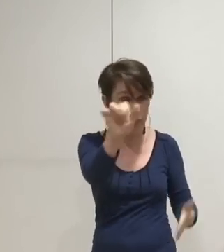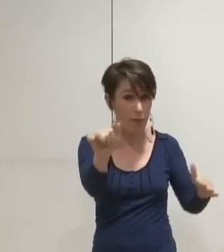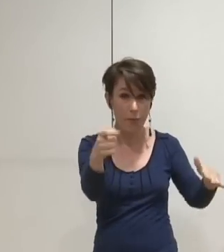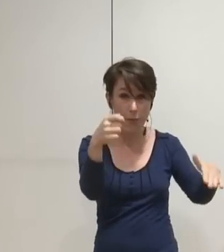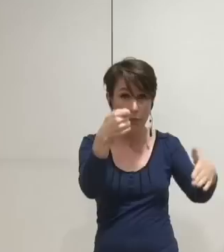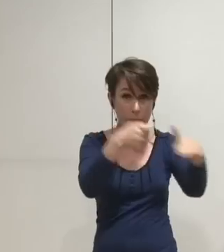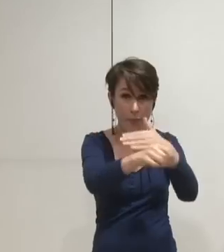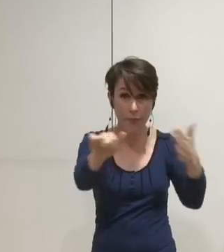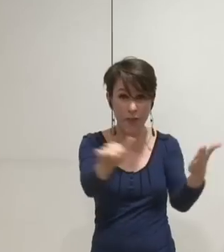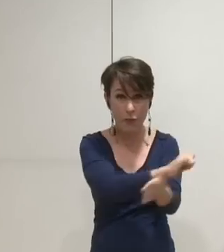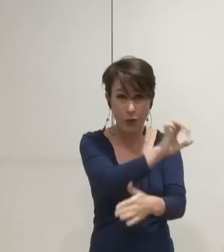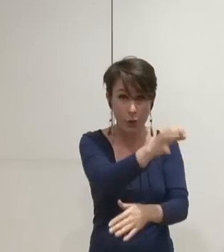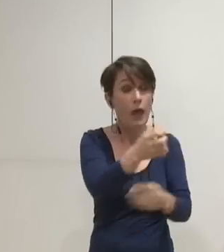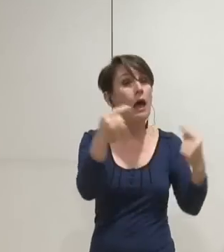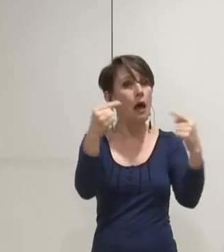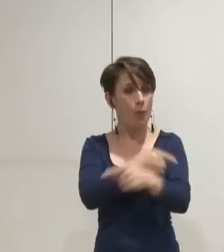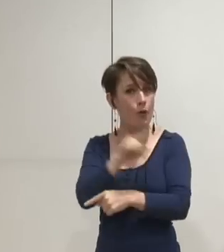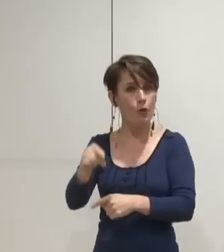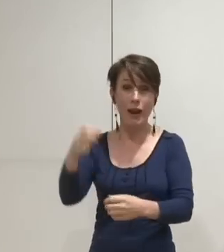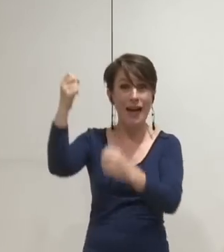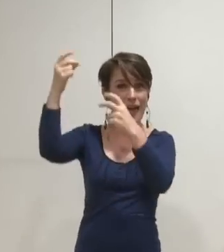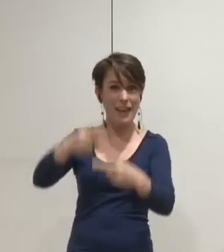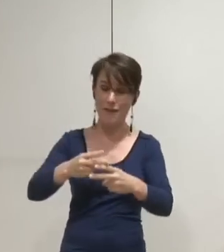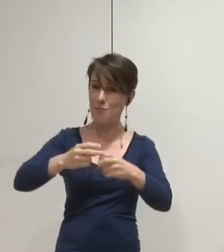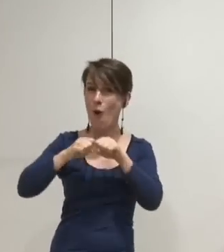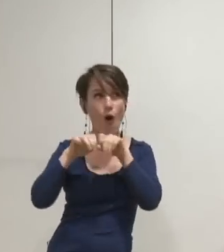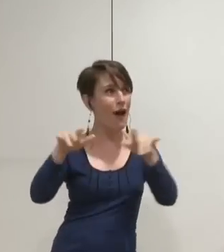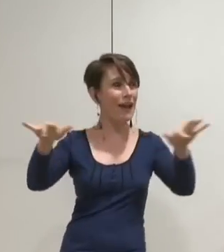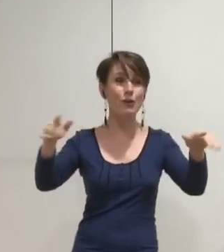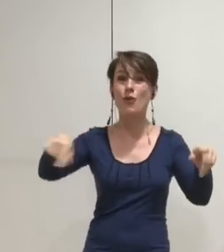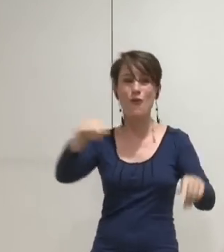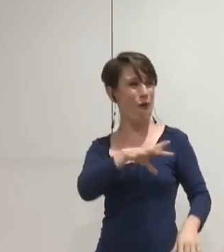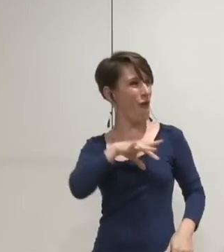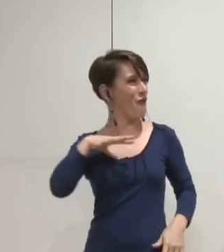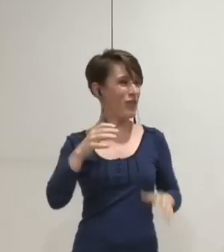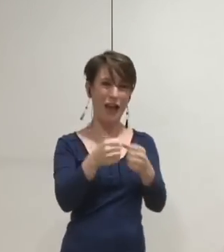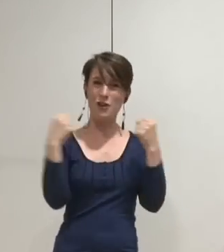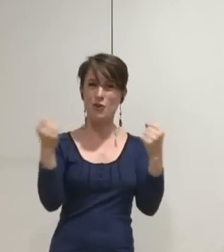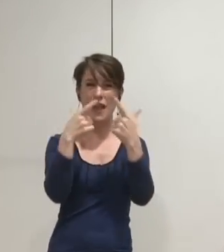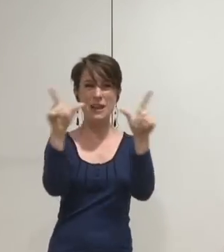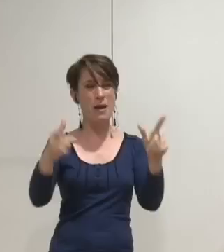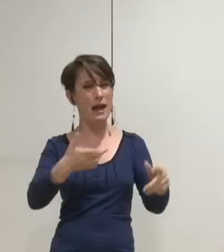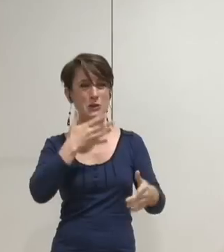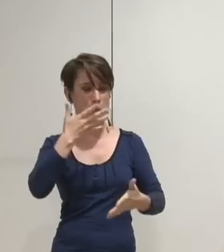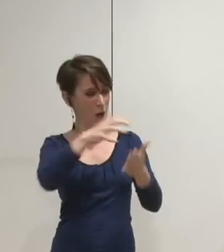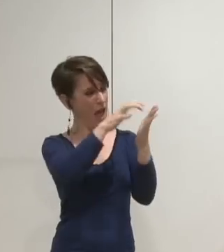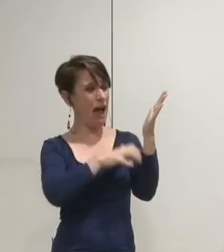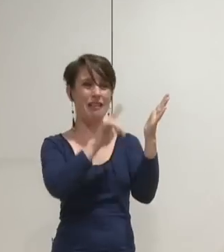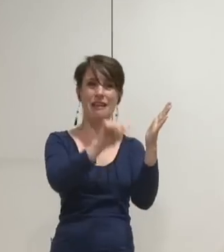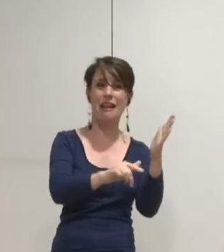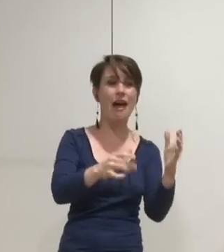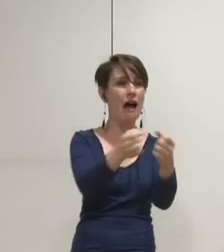ça vous dérange pas de de faire rayonner un événement d'ailleurs vous vous félicitez que que Libération en parle aujourd'hui que la presse nationale puisse en parler